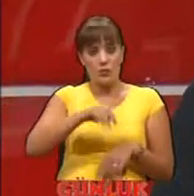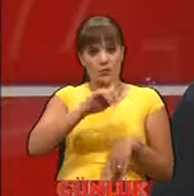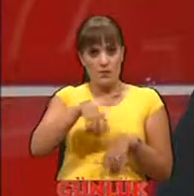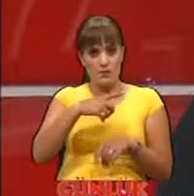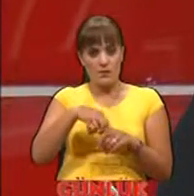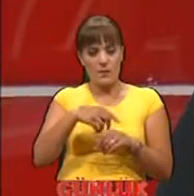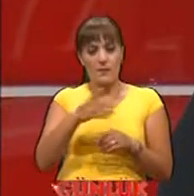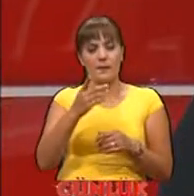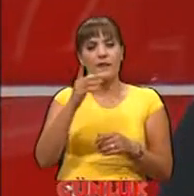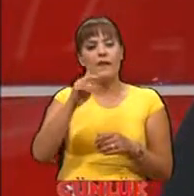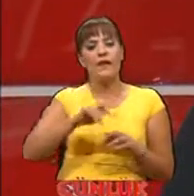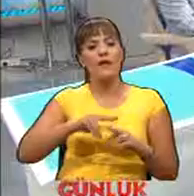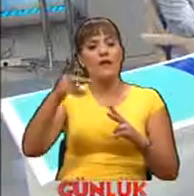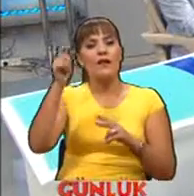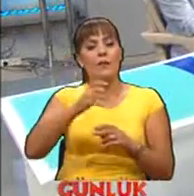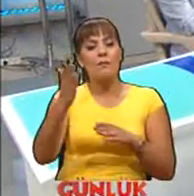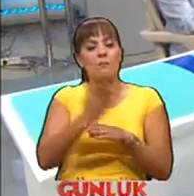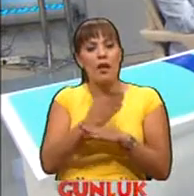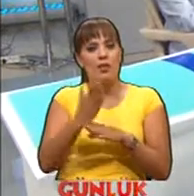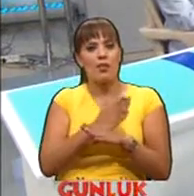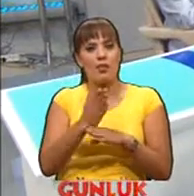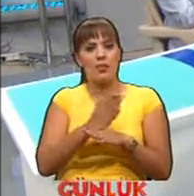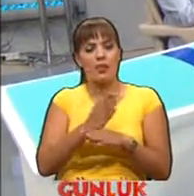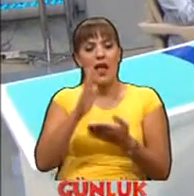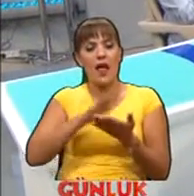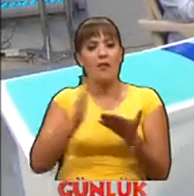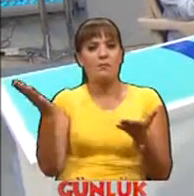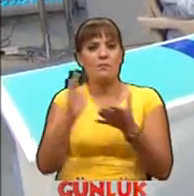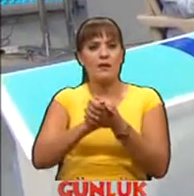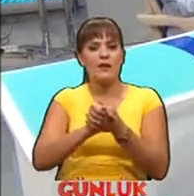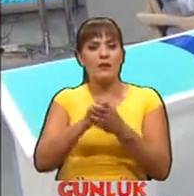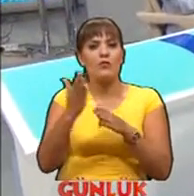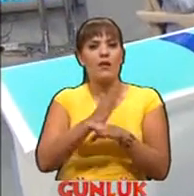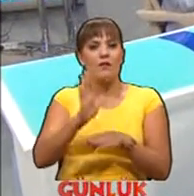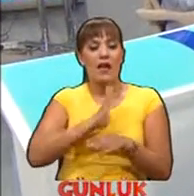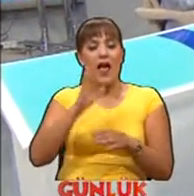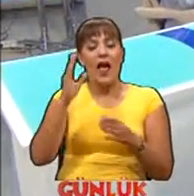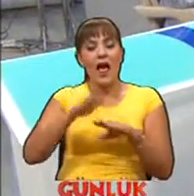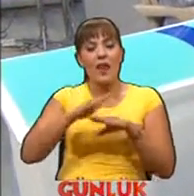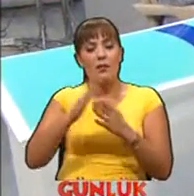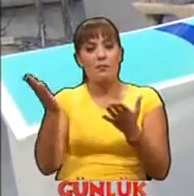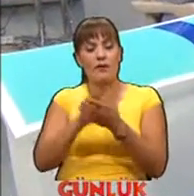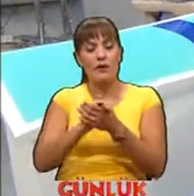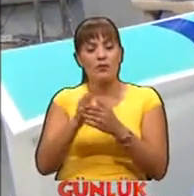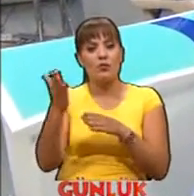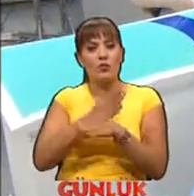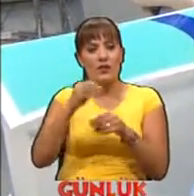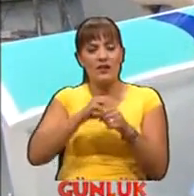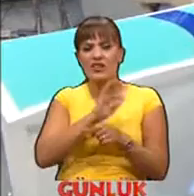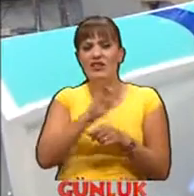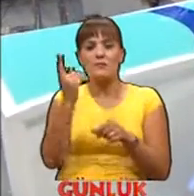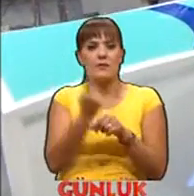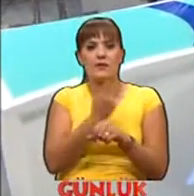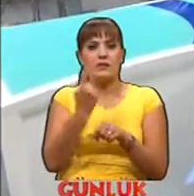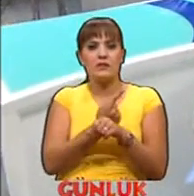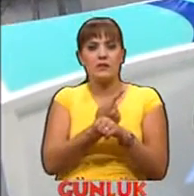halinde intikal eden mallarda el birliği mülkiyeti vardır. El birliği mülkiyetinde